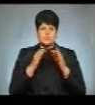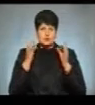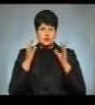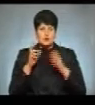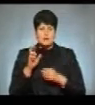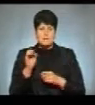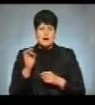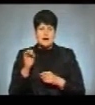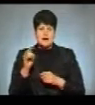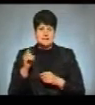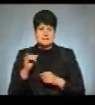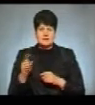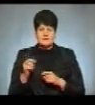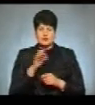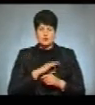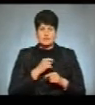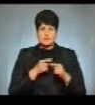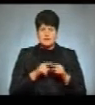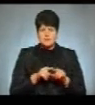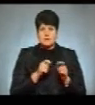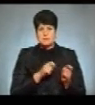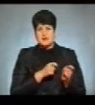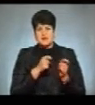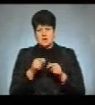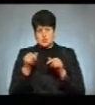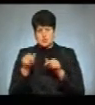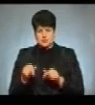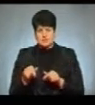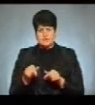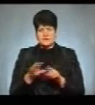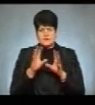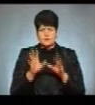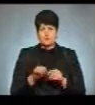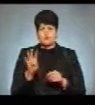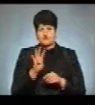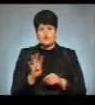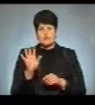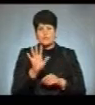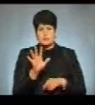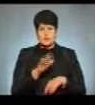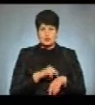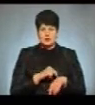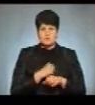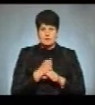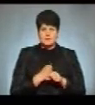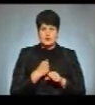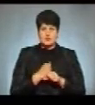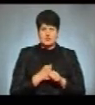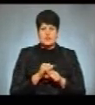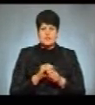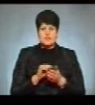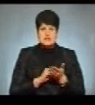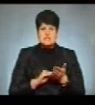кого ми використовували, ми брали цю техніку, приїжджали сюди. Загалом по 4-5 годин підряд ми працювали над